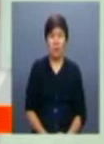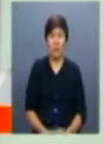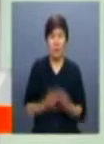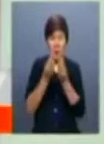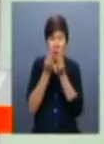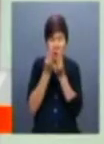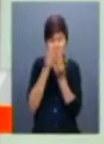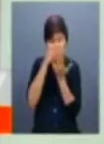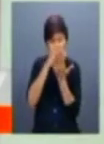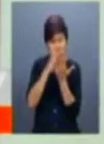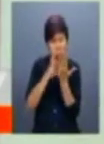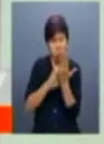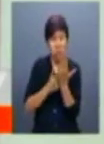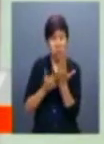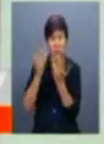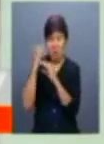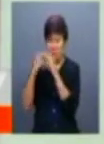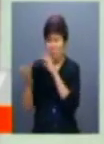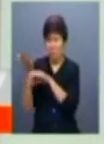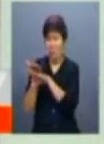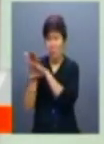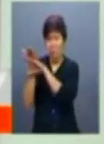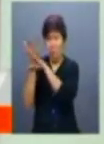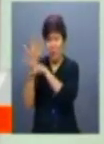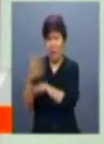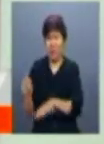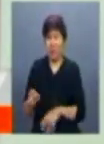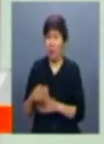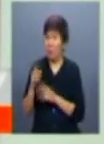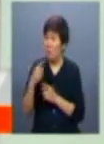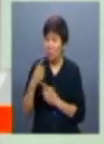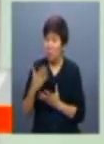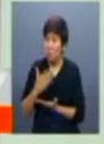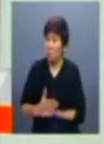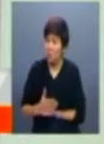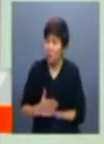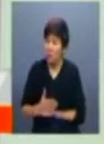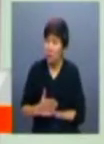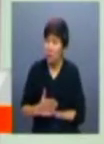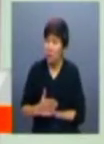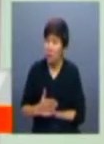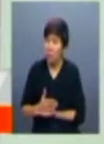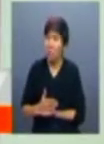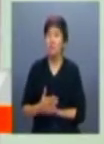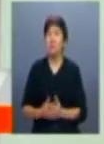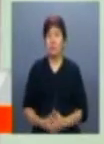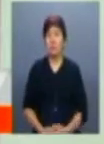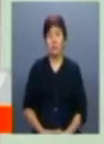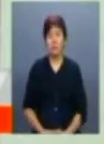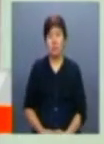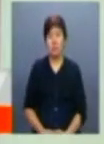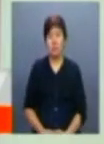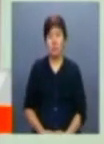หยุดอยู่แค่นั้นเท่านั้นเองค่ะว่าจะให้เราเข้าไปไม่ๆๆครับ